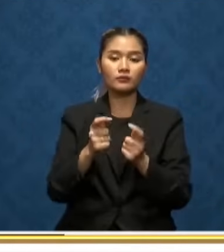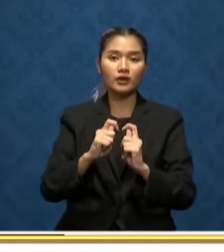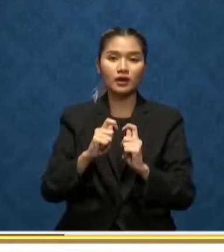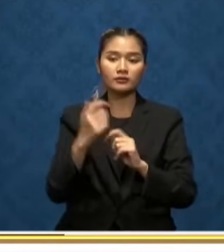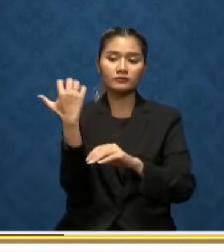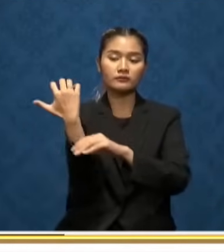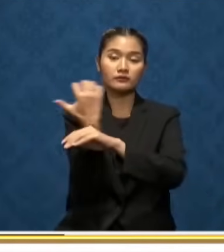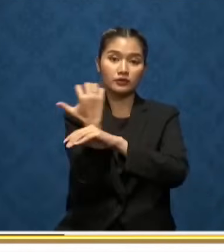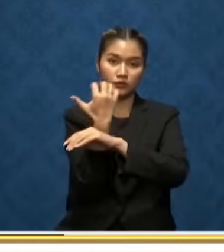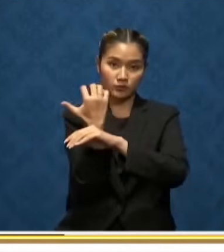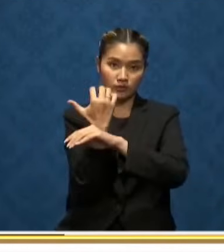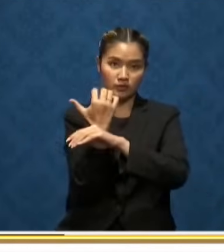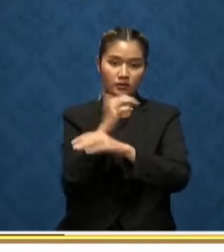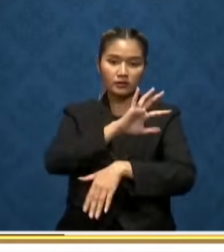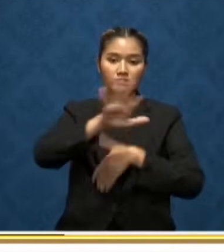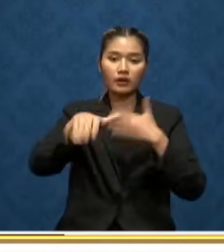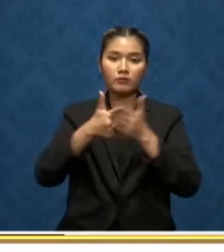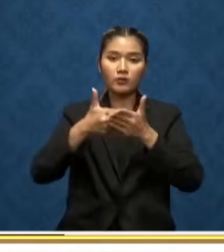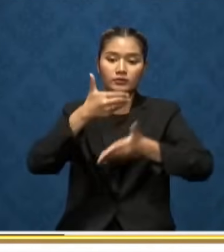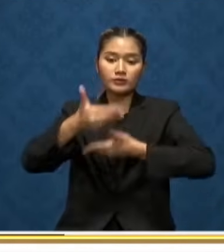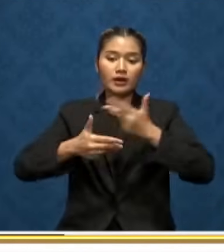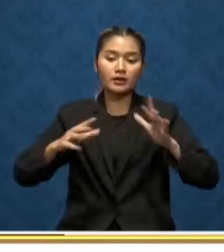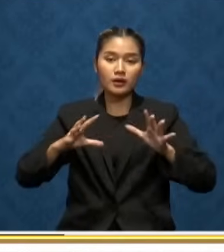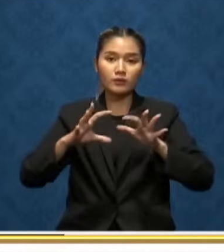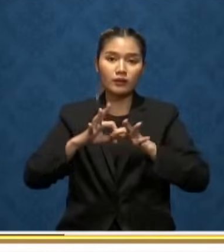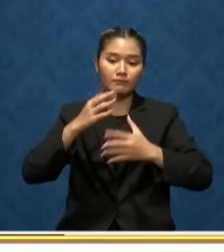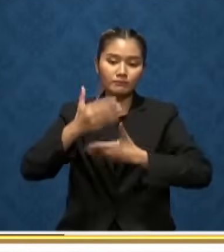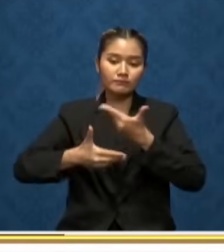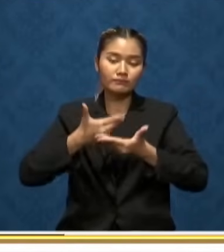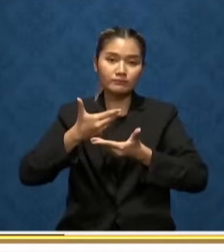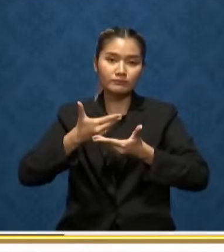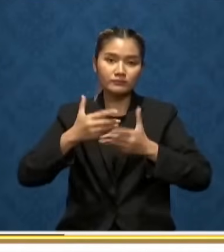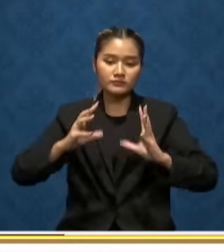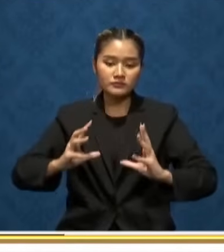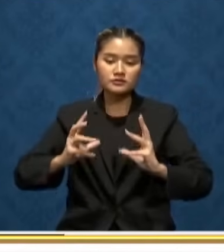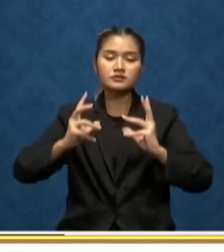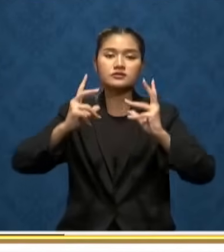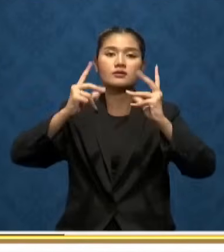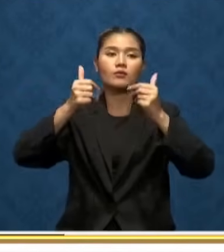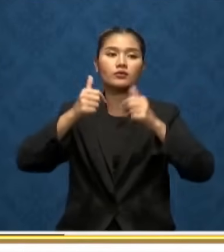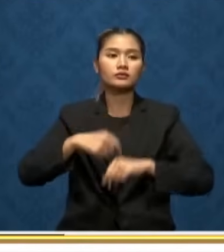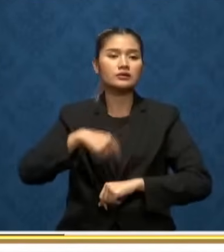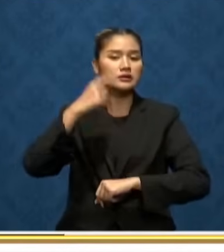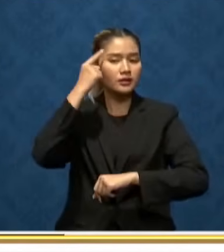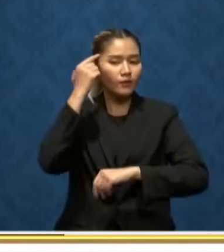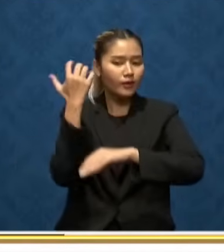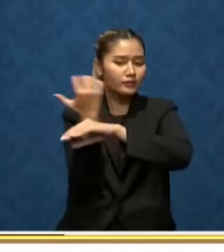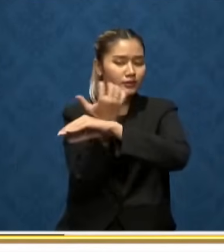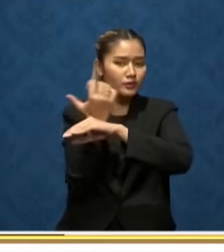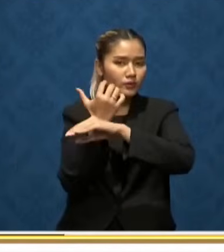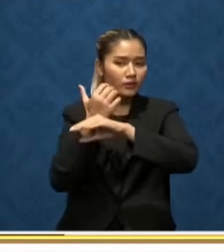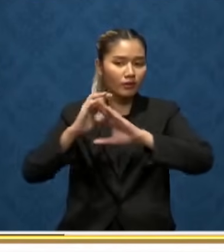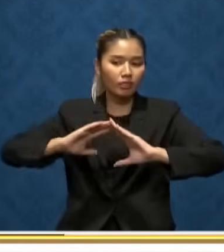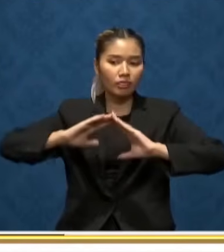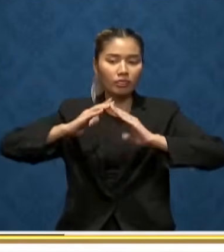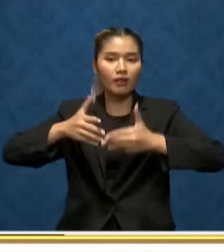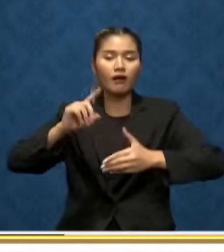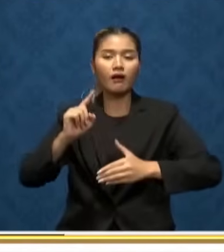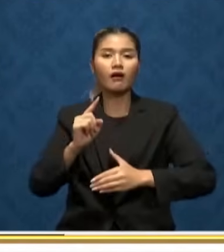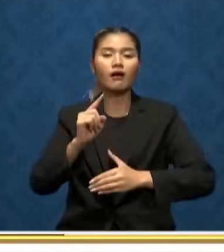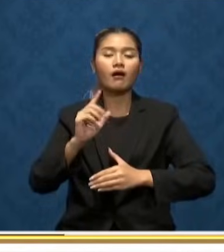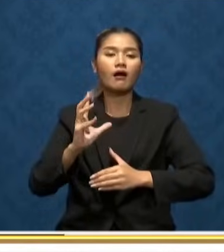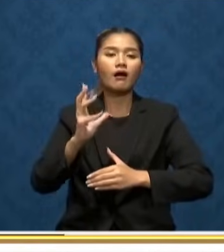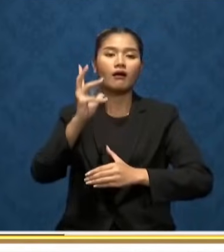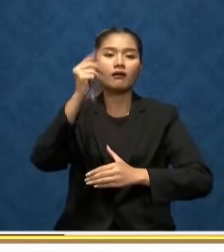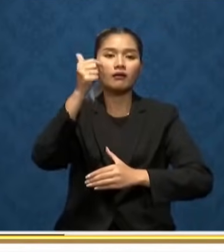ายในทีวีพาณิชย์จะหมดลงท่านเดาได้ไหมครับว่าทีวีจะล้มหายตายจากไปอีกเท่าไหร่เพราะ